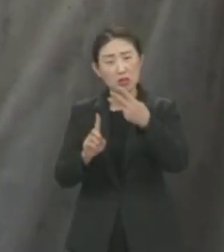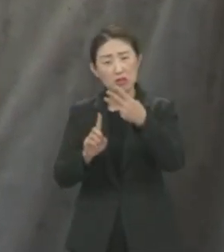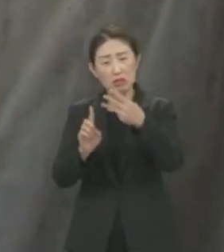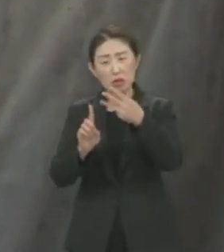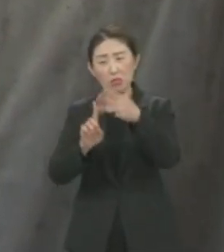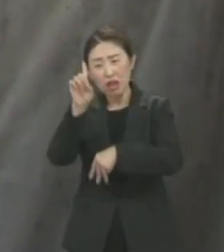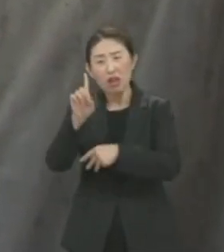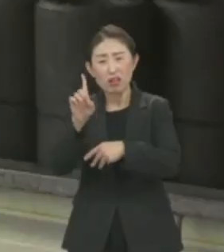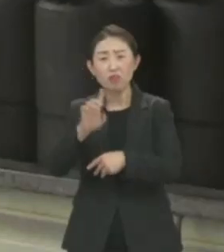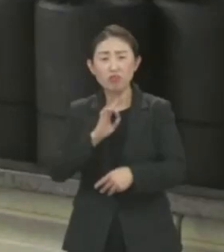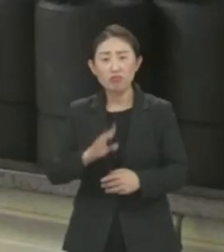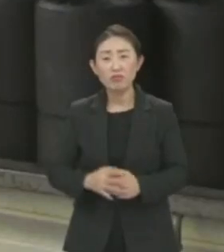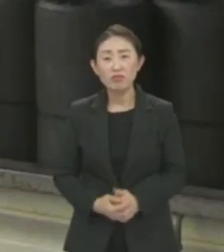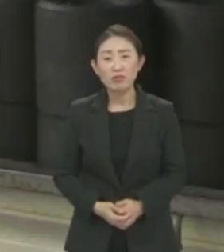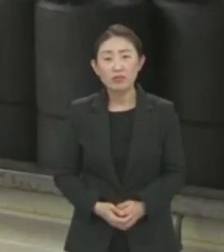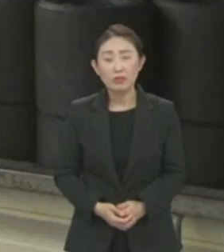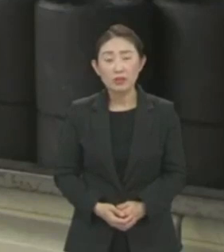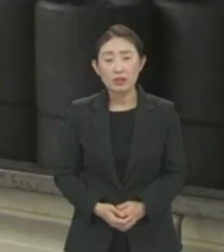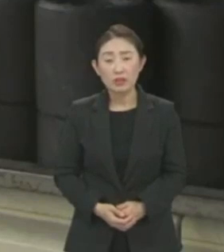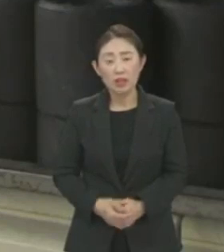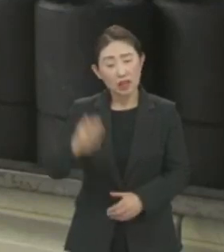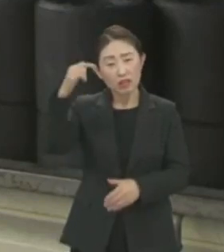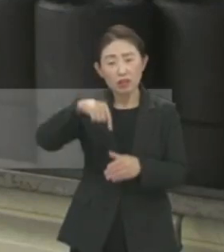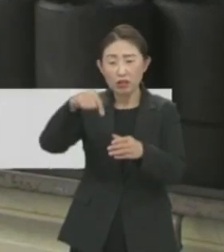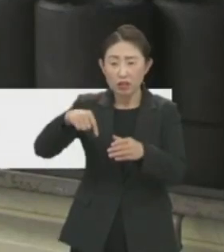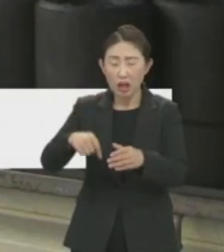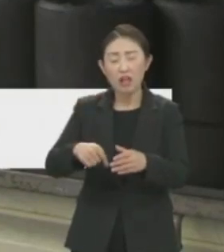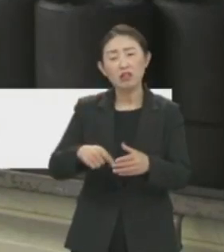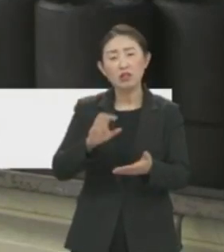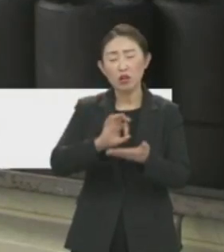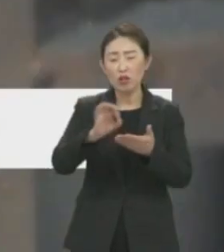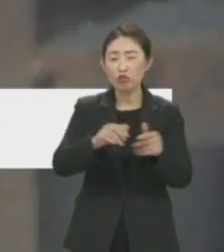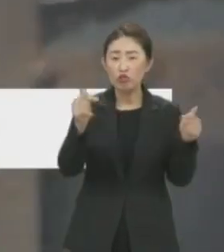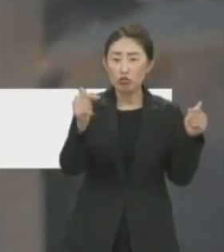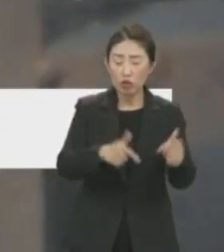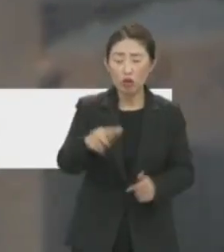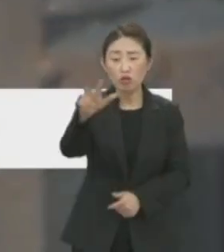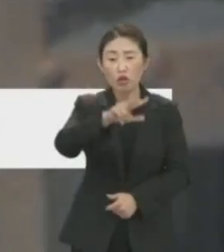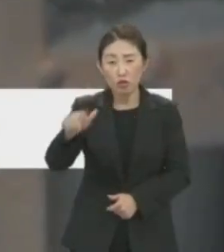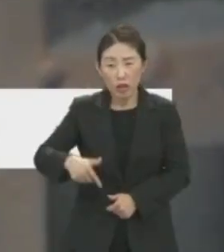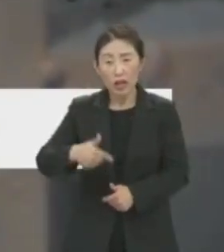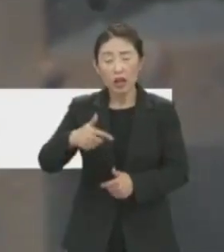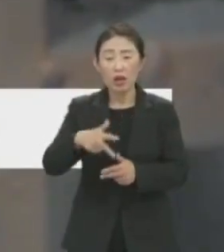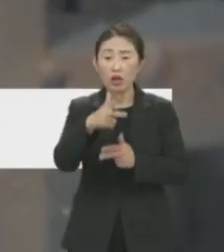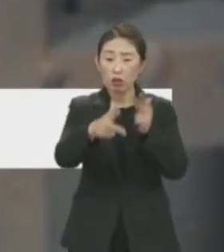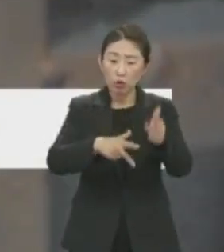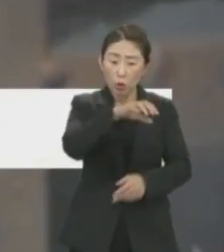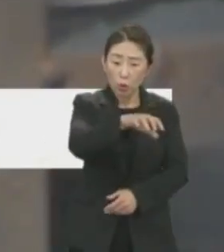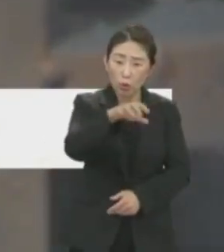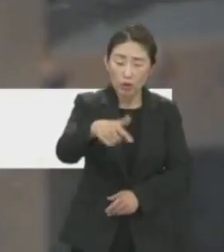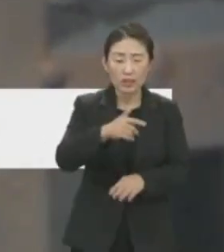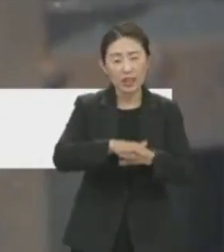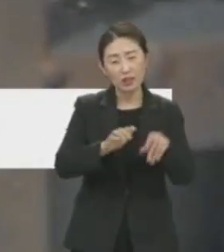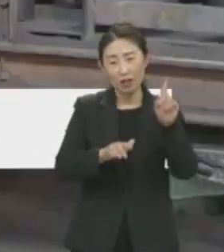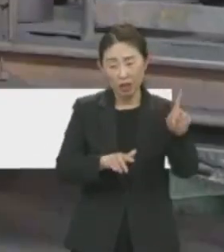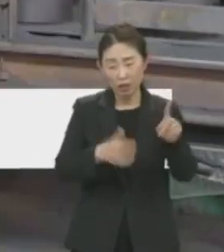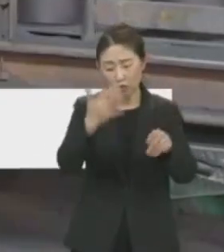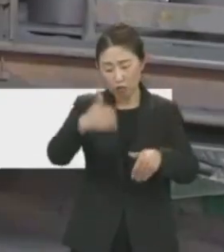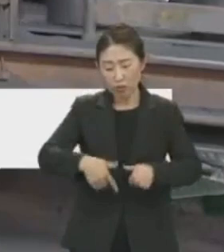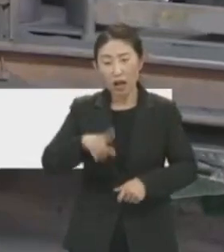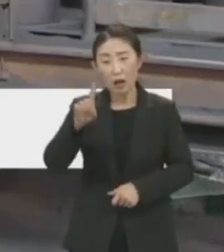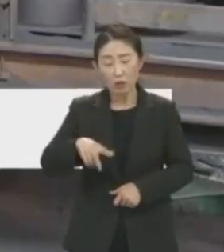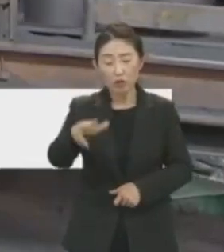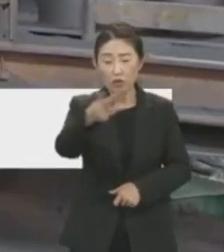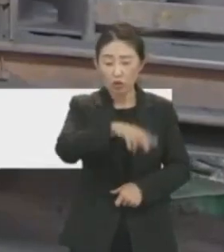크게 줄어든 겁니다. 연탄 사용량이 크게 줄면서 전국에 남아있는 연탄 공장은 대전 한 곳, 충남 한